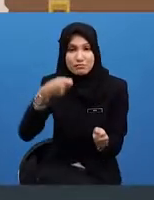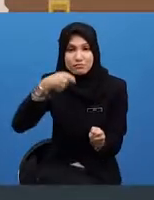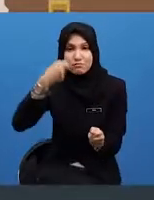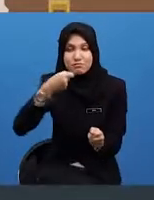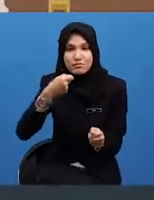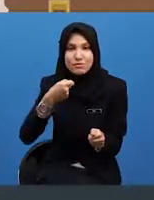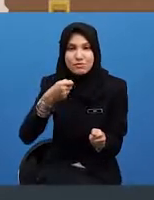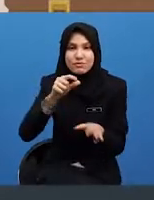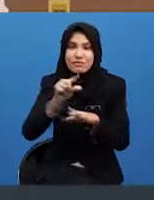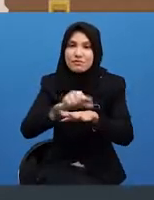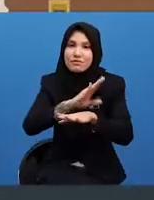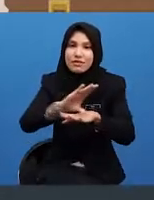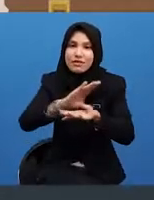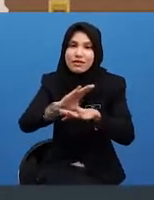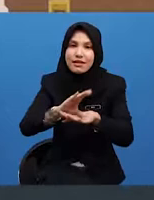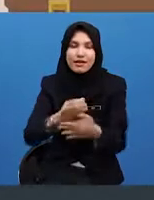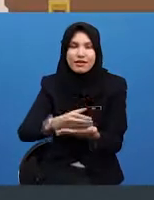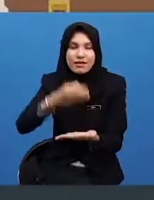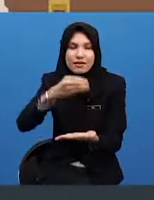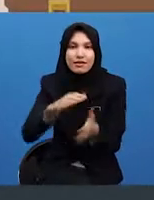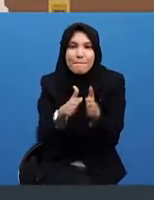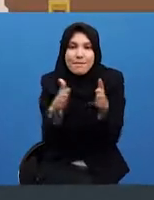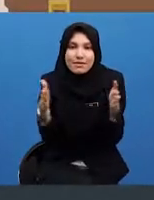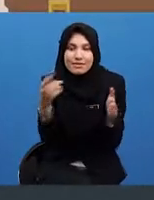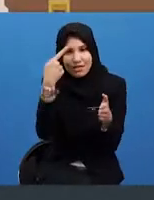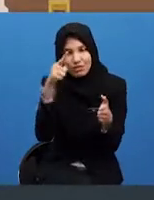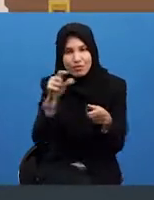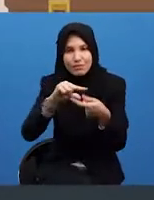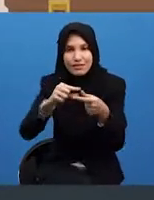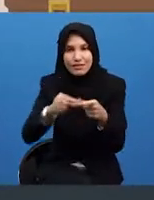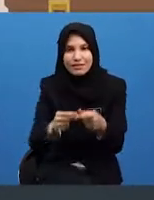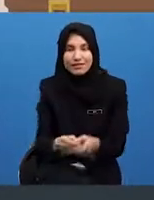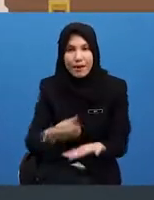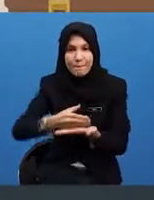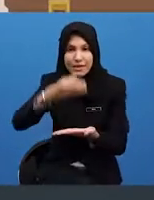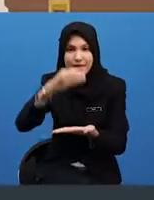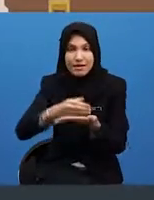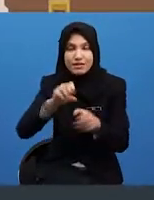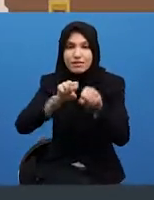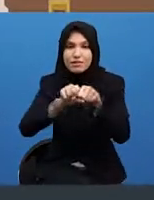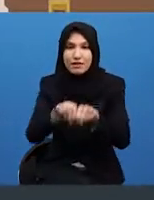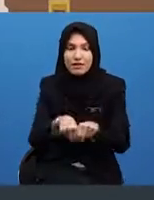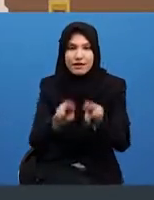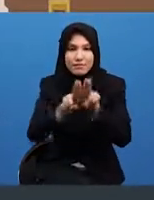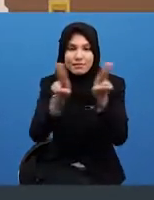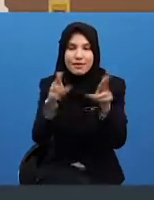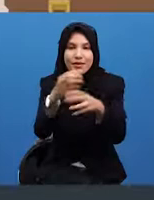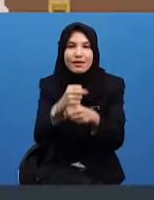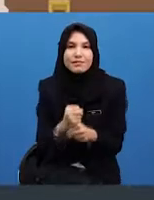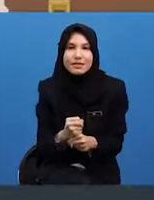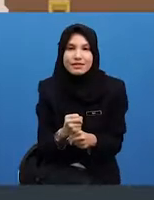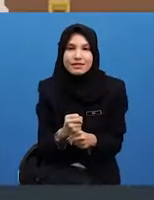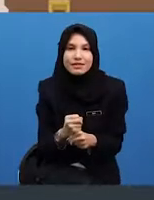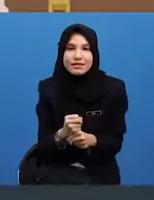dan gunakan gelas kaca yang besar untuk menggantikan bikar supaya eksperimen ini dapat